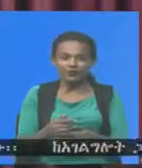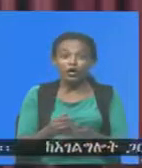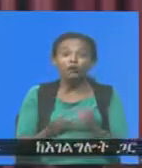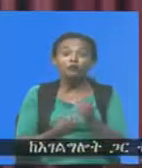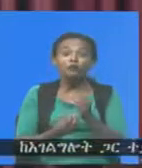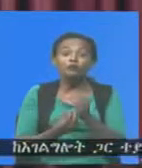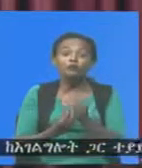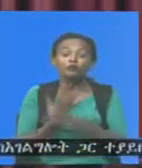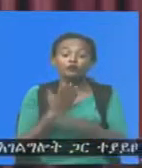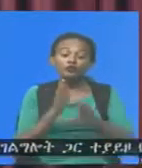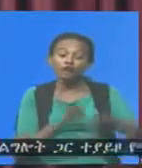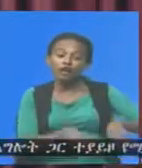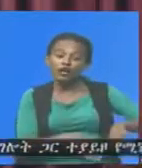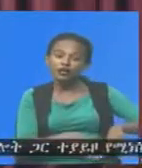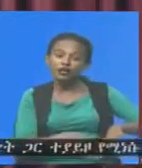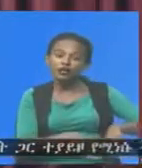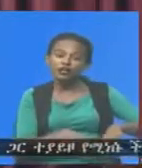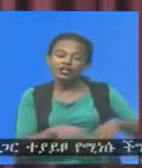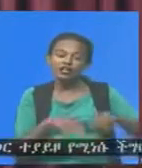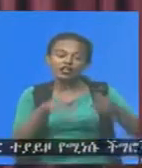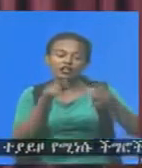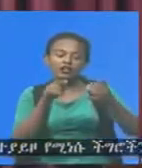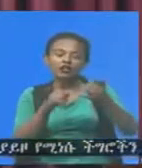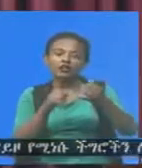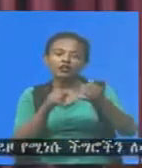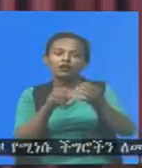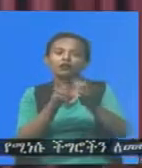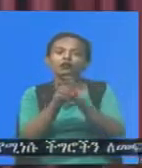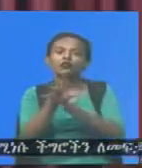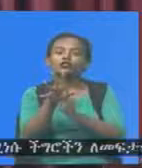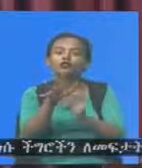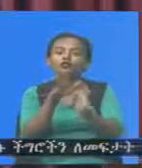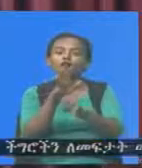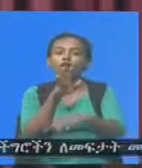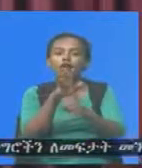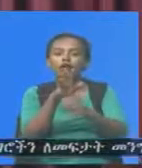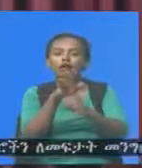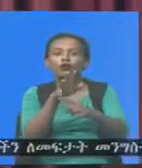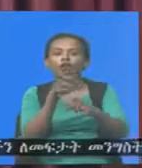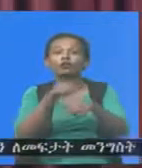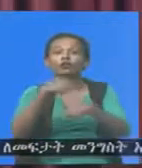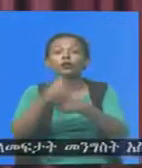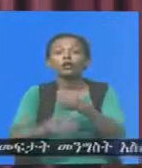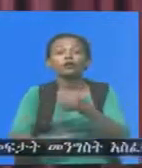ምንጩን ጥለን ቅርንጫፉ ላይ ጊዜ እያባከን ነው ማለት ነው።